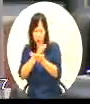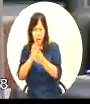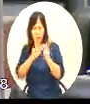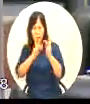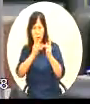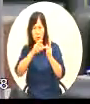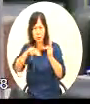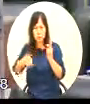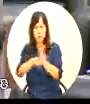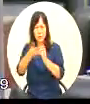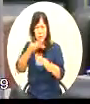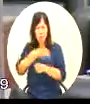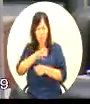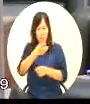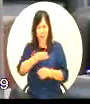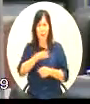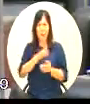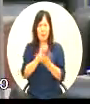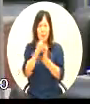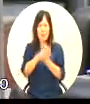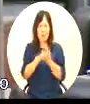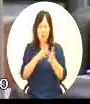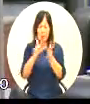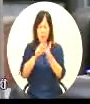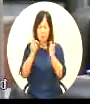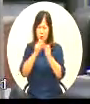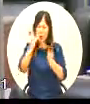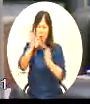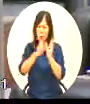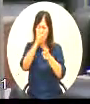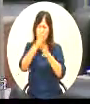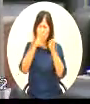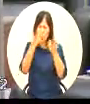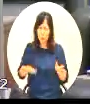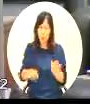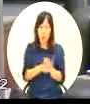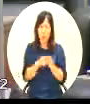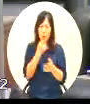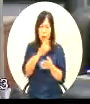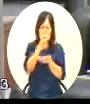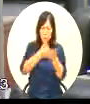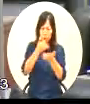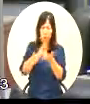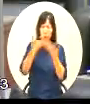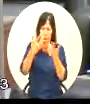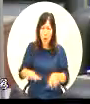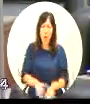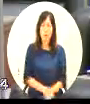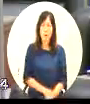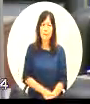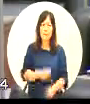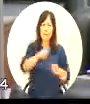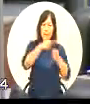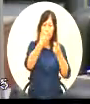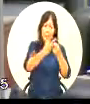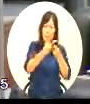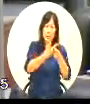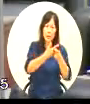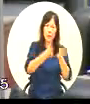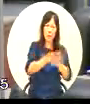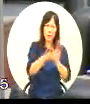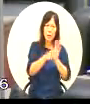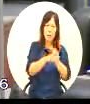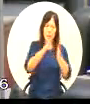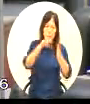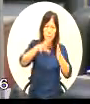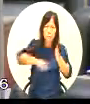的报告，哈，什么我们这么久了十几年了耶，退了好几次了，怎么106年才要初步